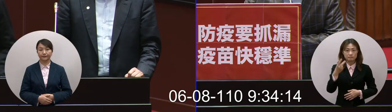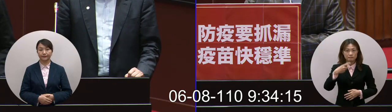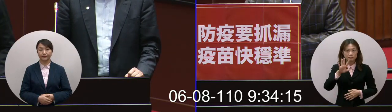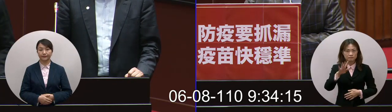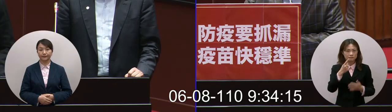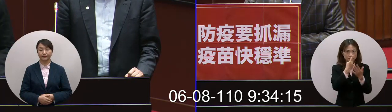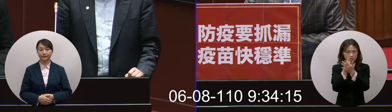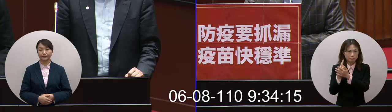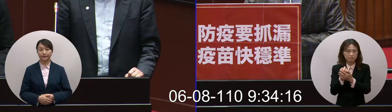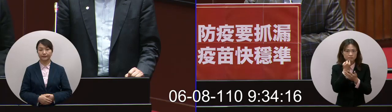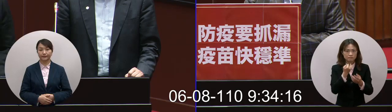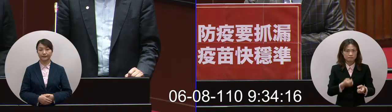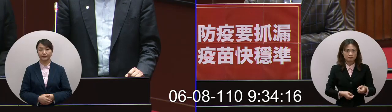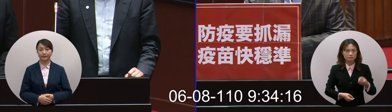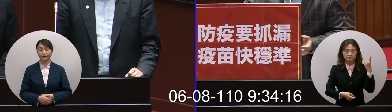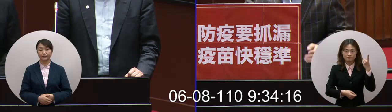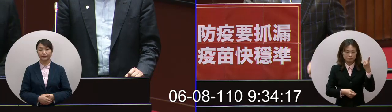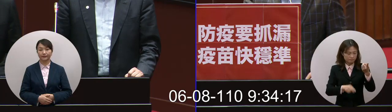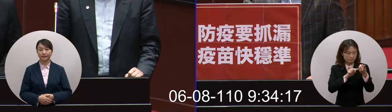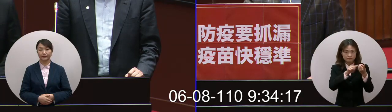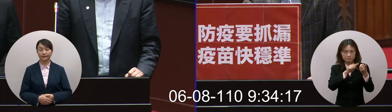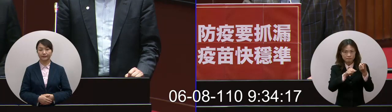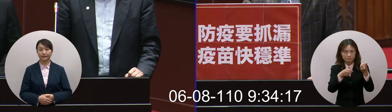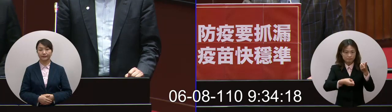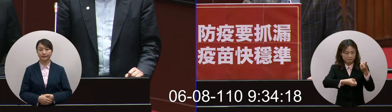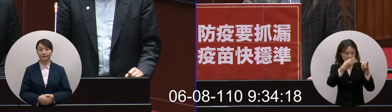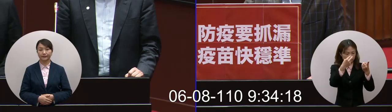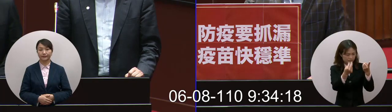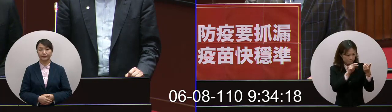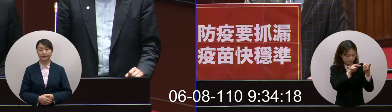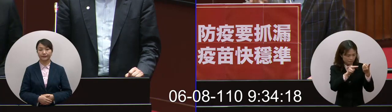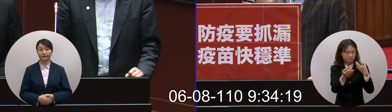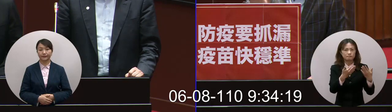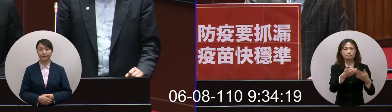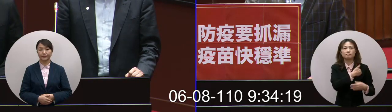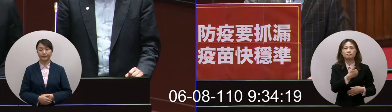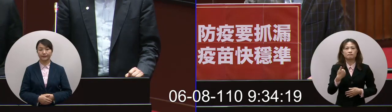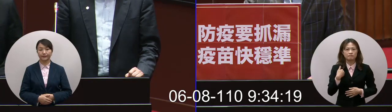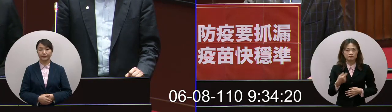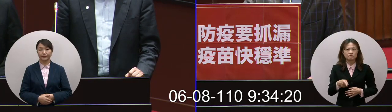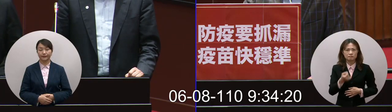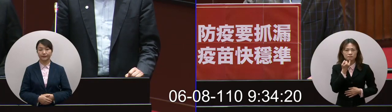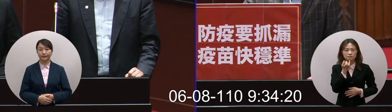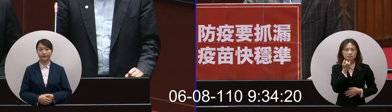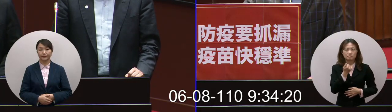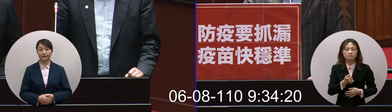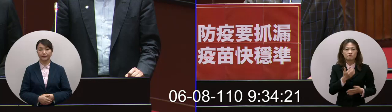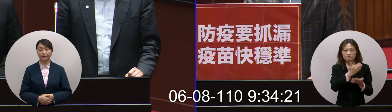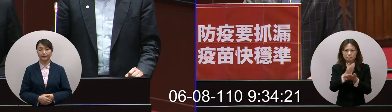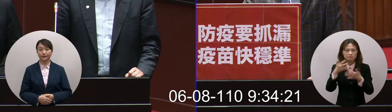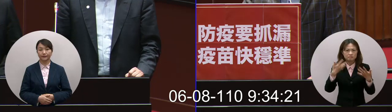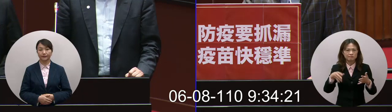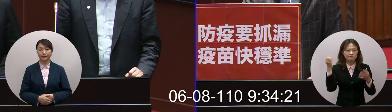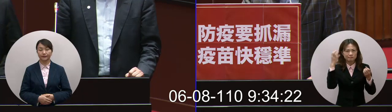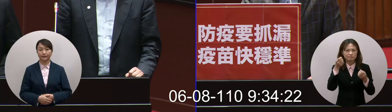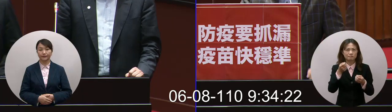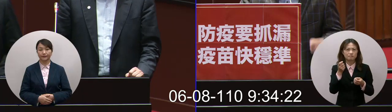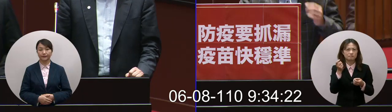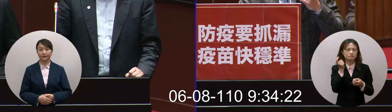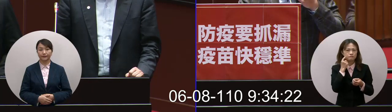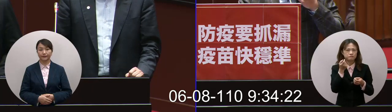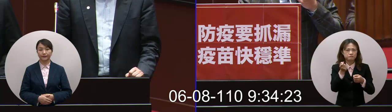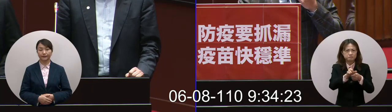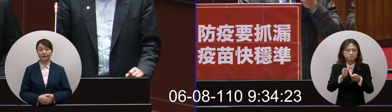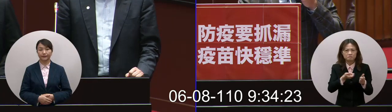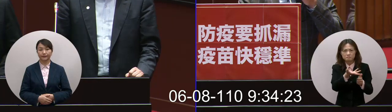拢会当使用的网站。那我想，即会当真真正正解决着足侪风声的纷扰，嘛会当互恁较好做代